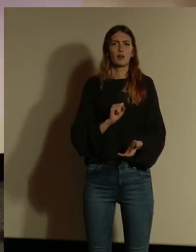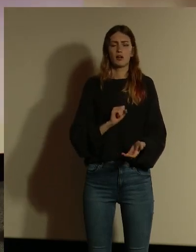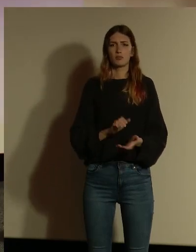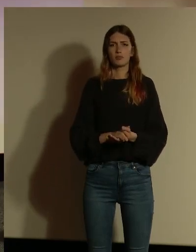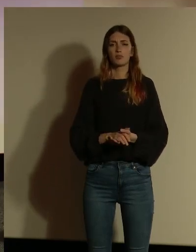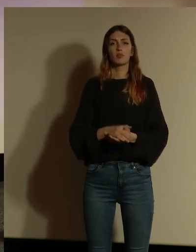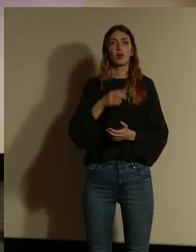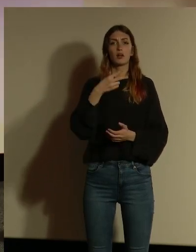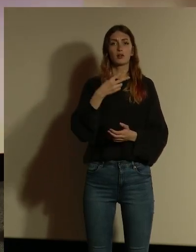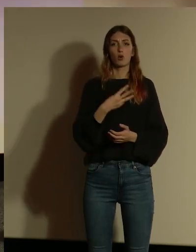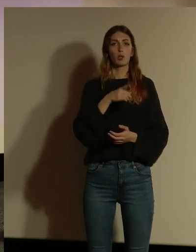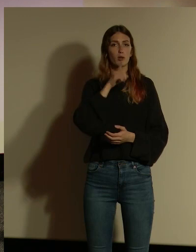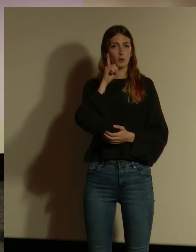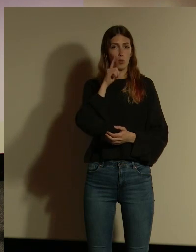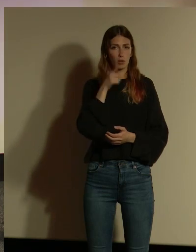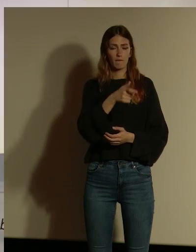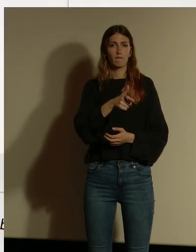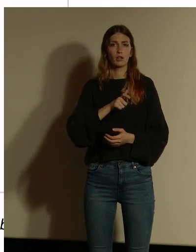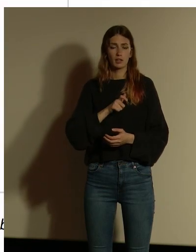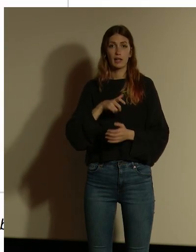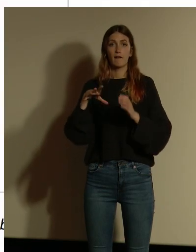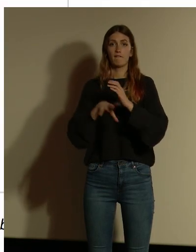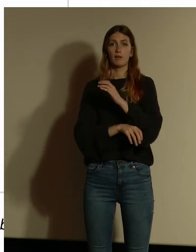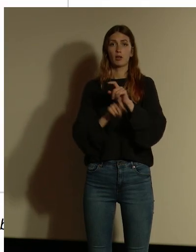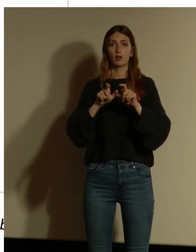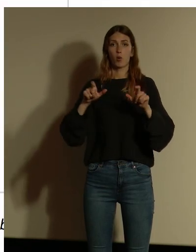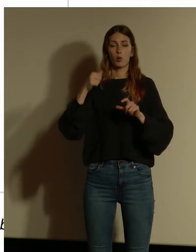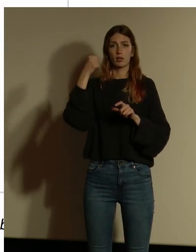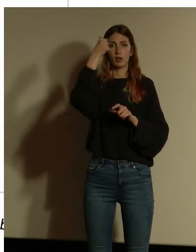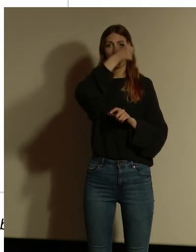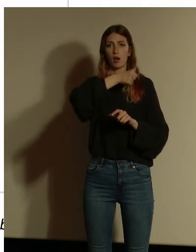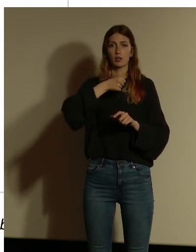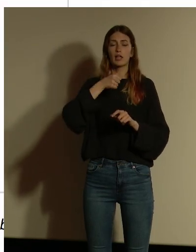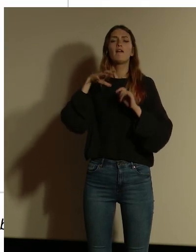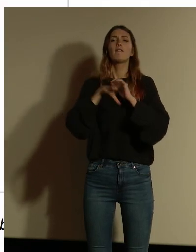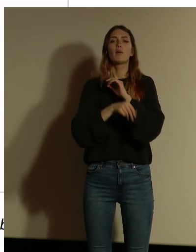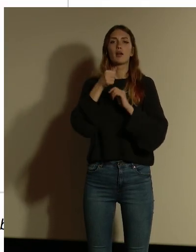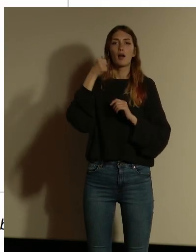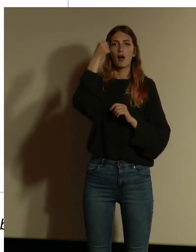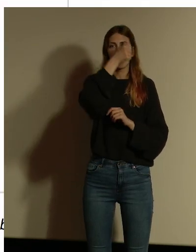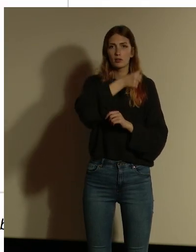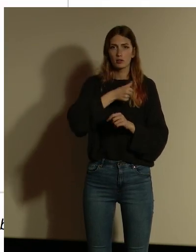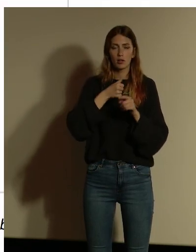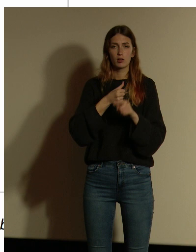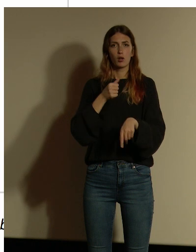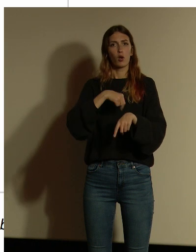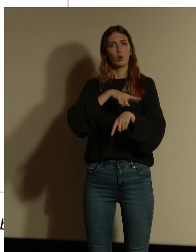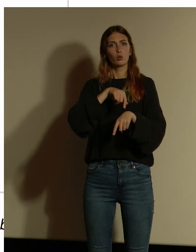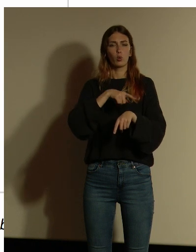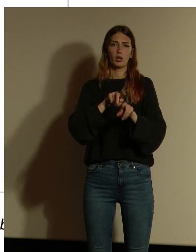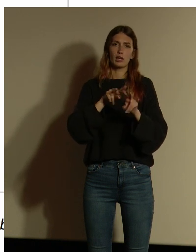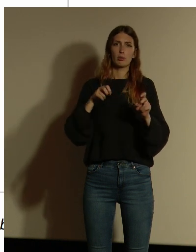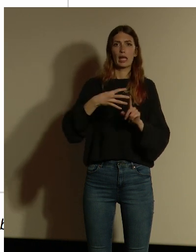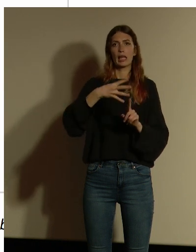Peaaegu 2/3 noortest ütlesid, et viimasel kooliaastal viimase aasta jooksul ei olnud tundides